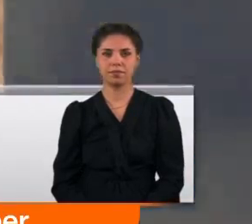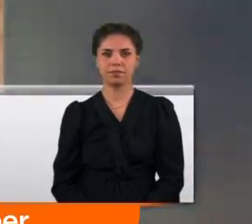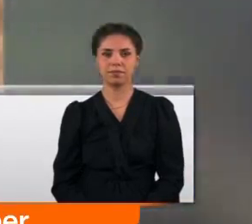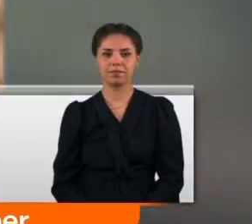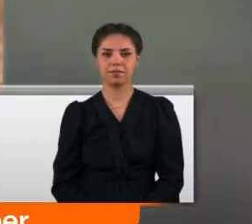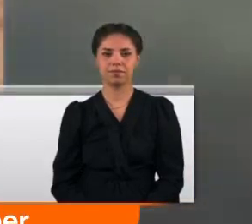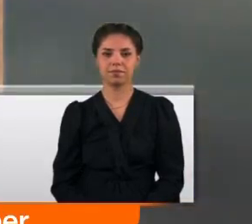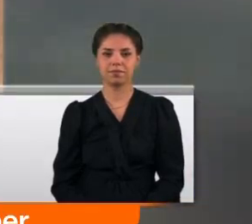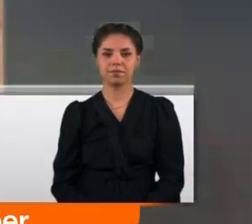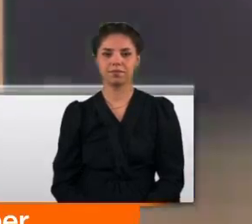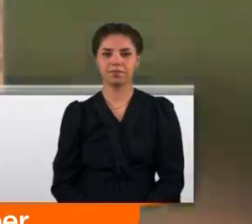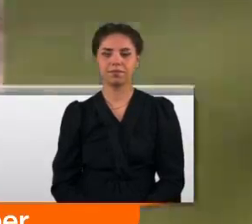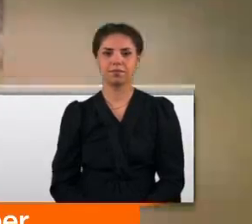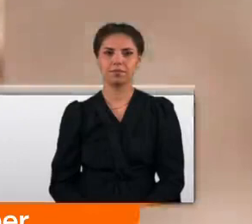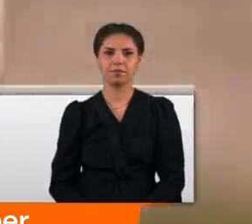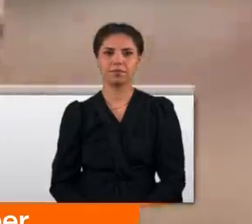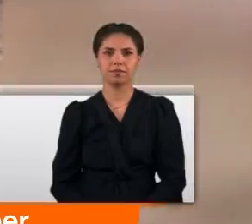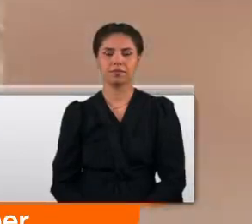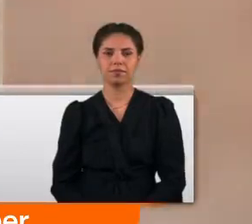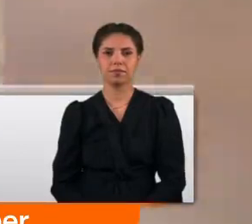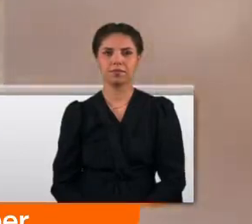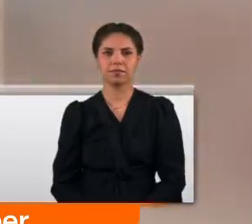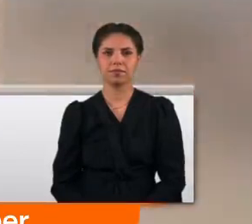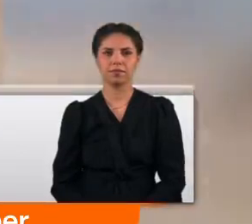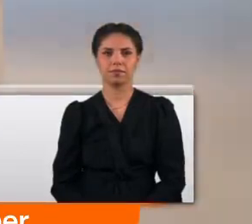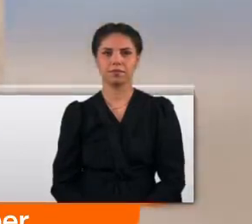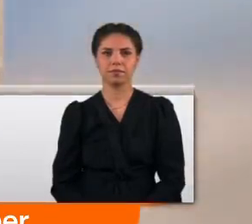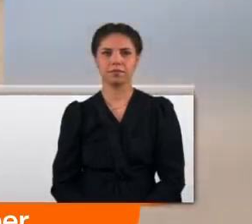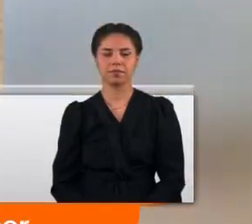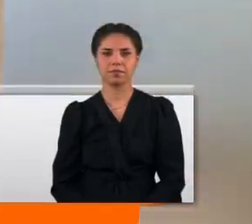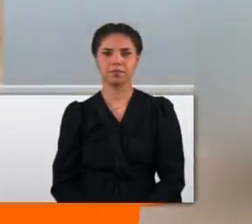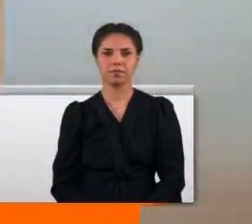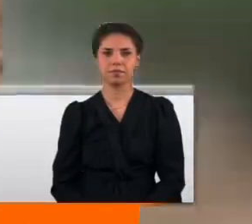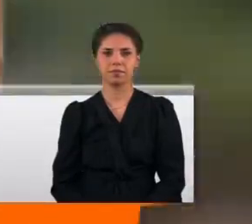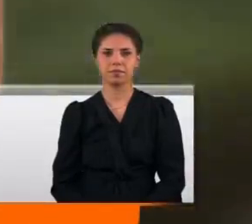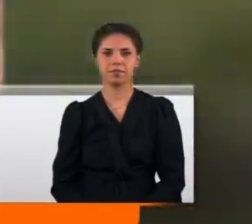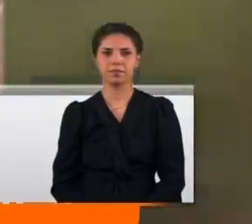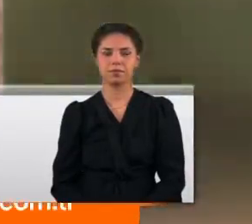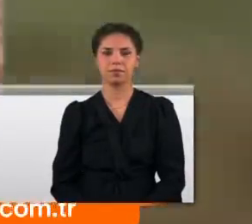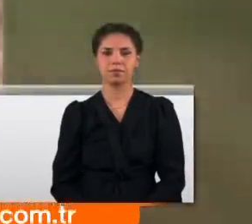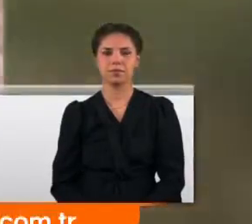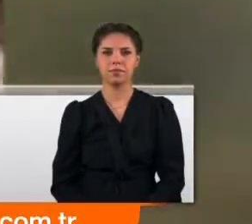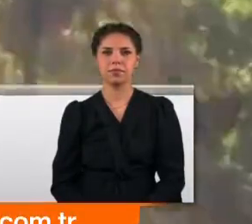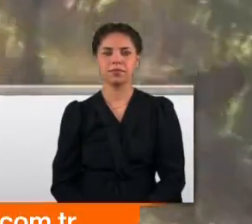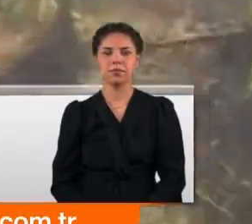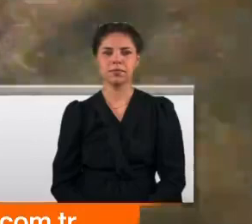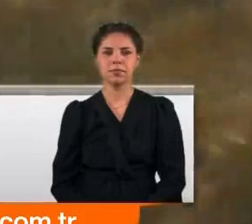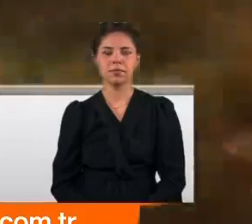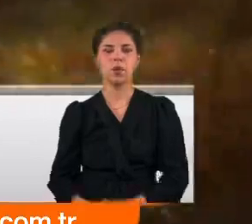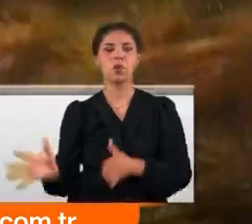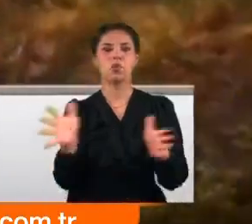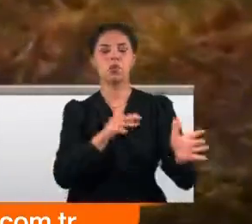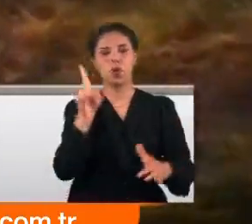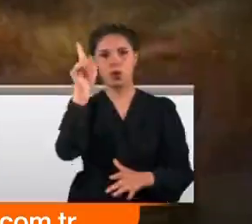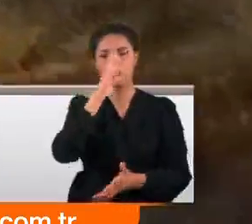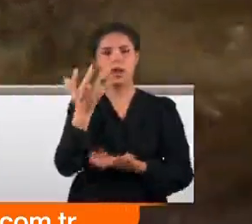Alt taraftan geliyor yangın. Yangın çok büyük. Yukarıya geçti yangın. Acilen helikopter lazım. Rüzgarın